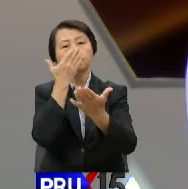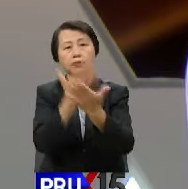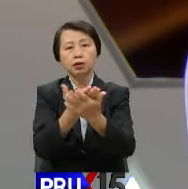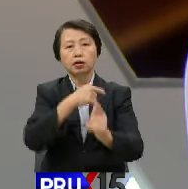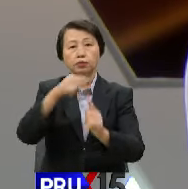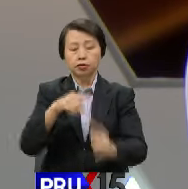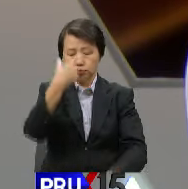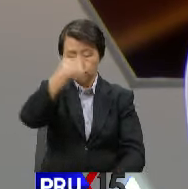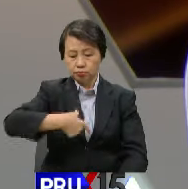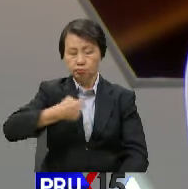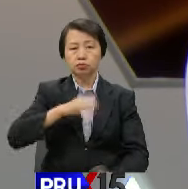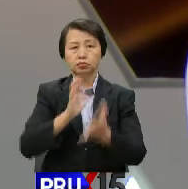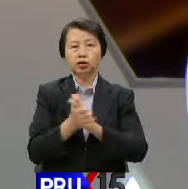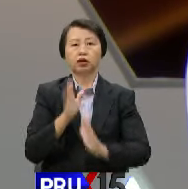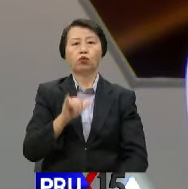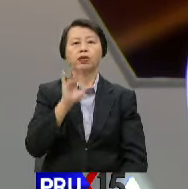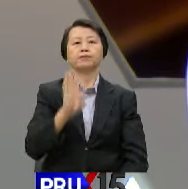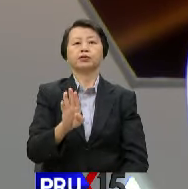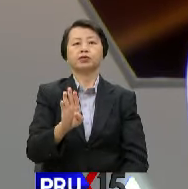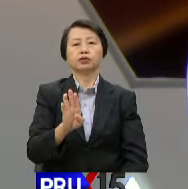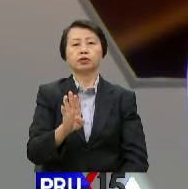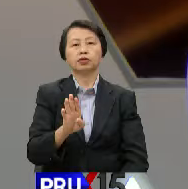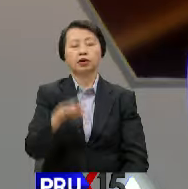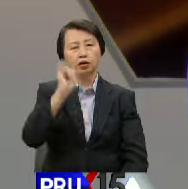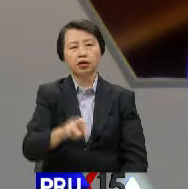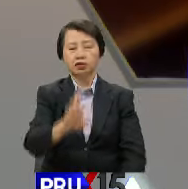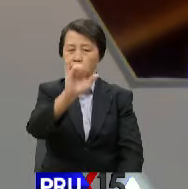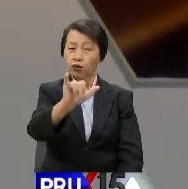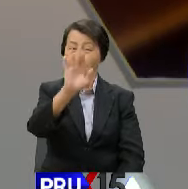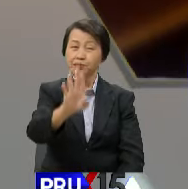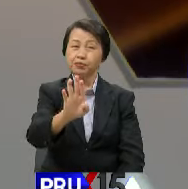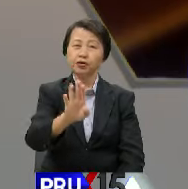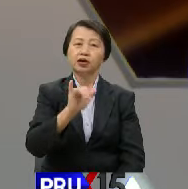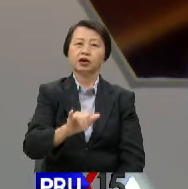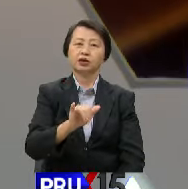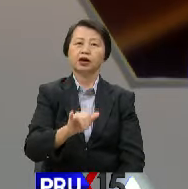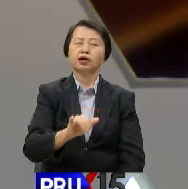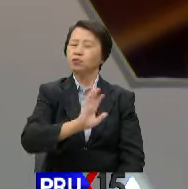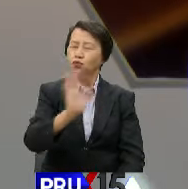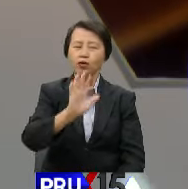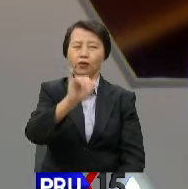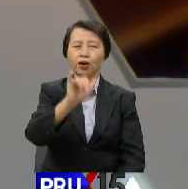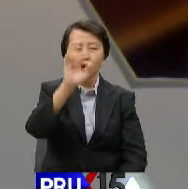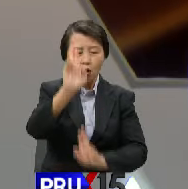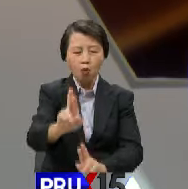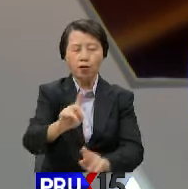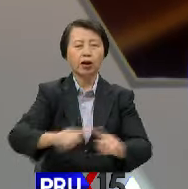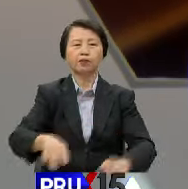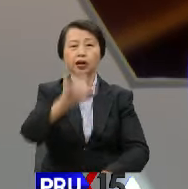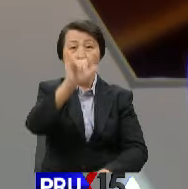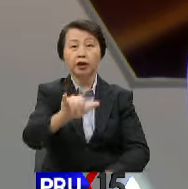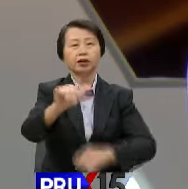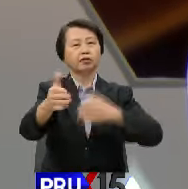seseorang itu menjadi Widi ya yang berhomat tapi yang sebenarnya yang berhikmat ya Dan apabila